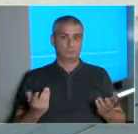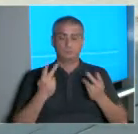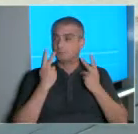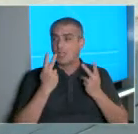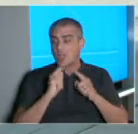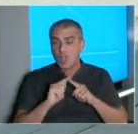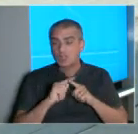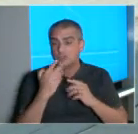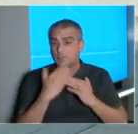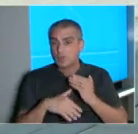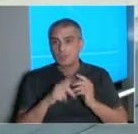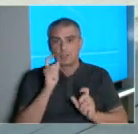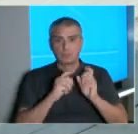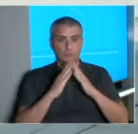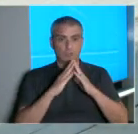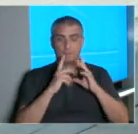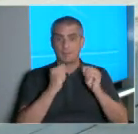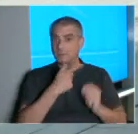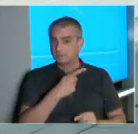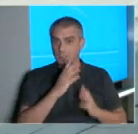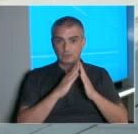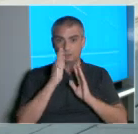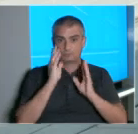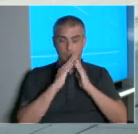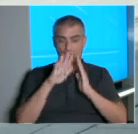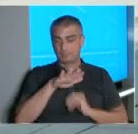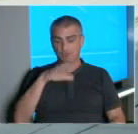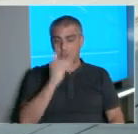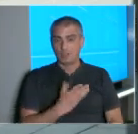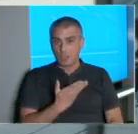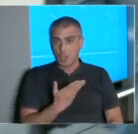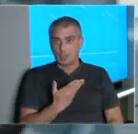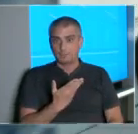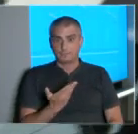בעיקר בחודשים האחרונים, את תושבי עזה, תושבי הדרום,